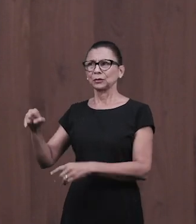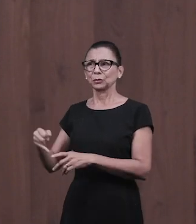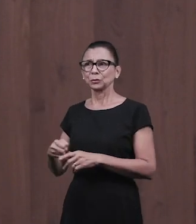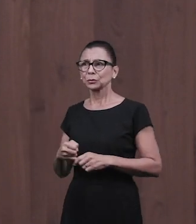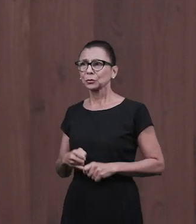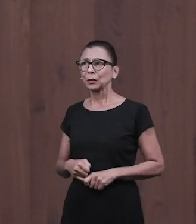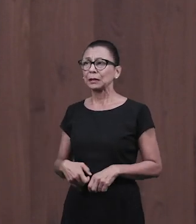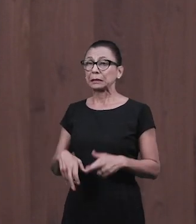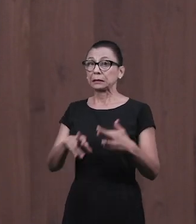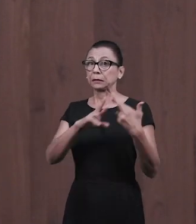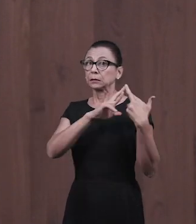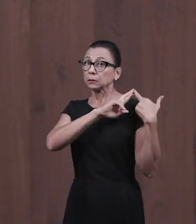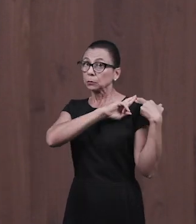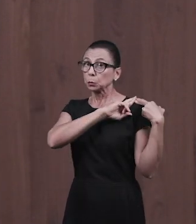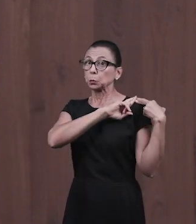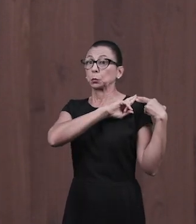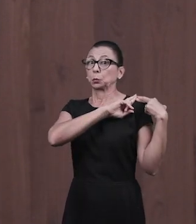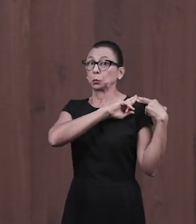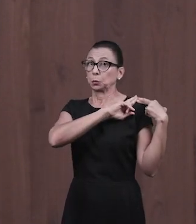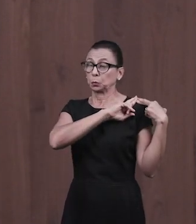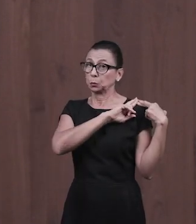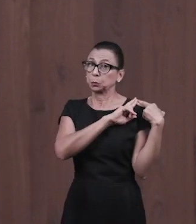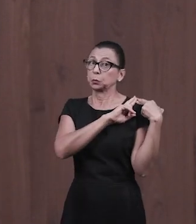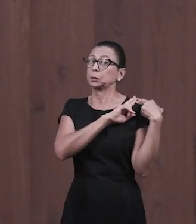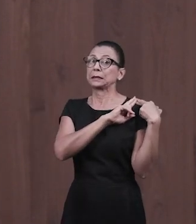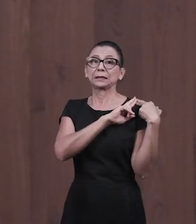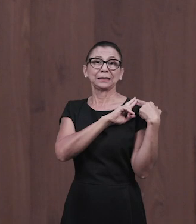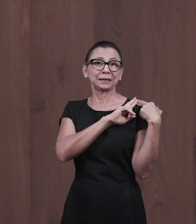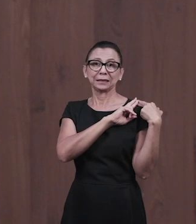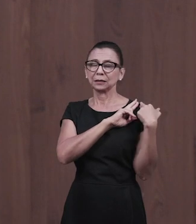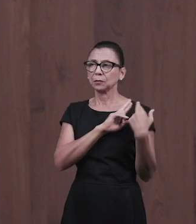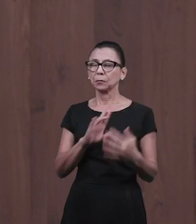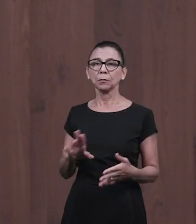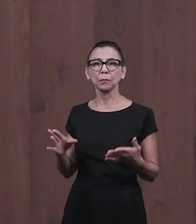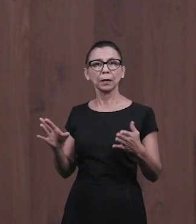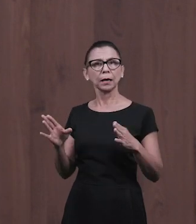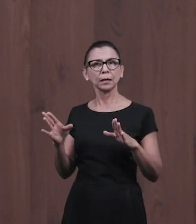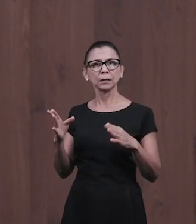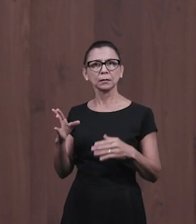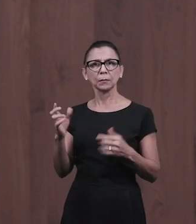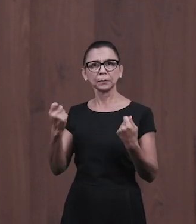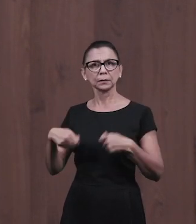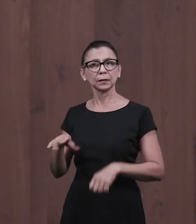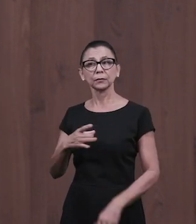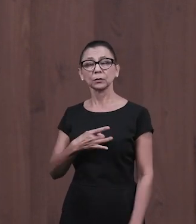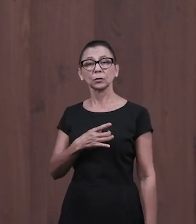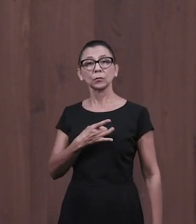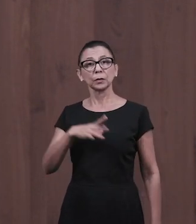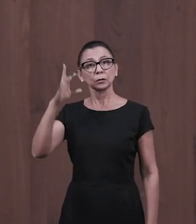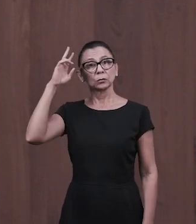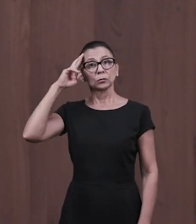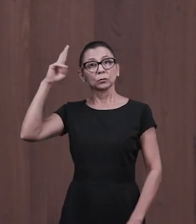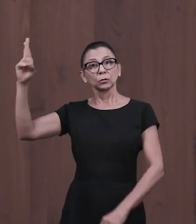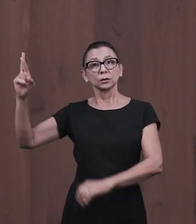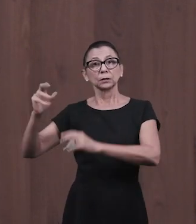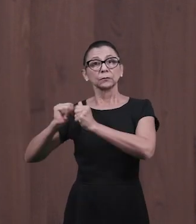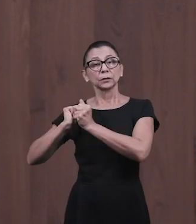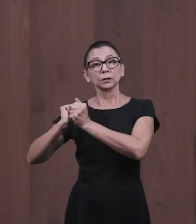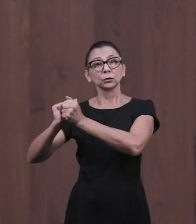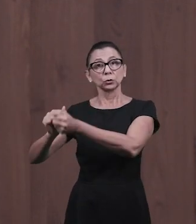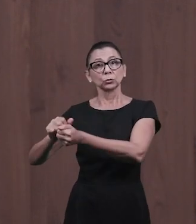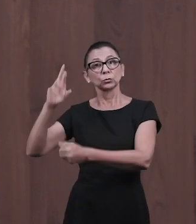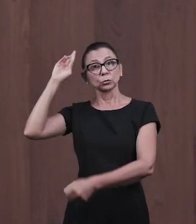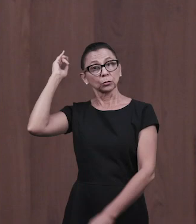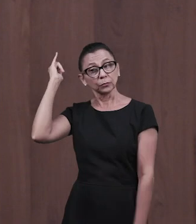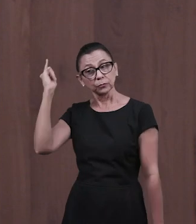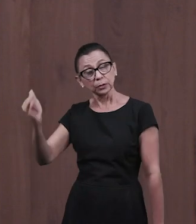une grande responsabilité, mais il n'avait pas besoin de craindre parce que le Seigneur serait avec lui. Et le